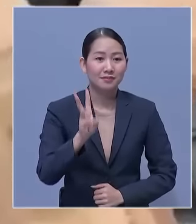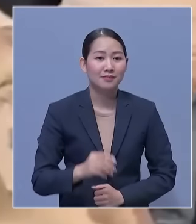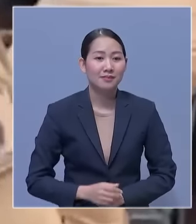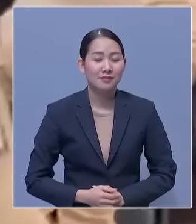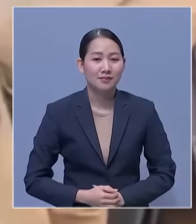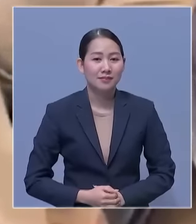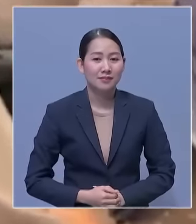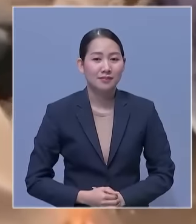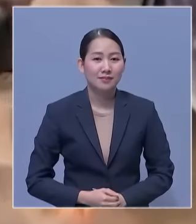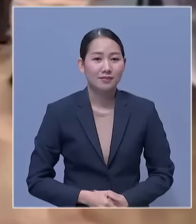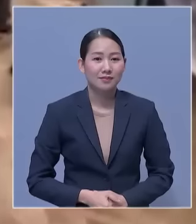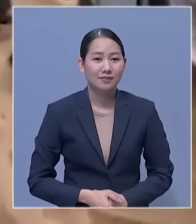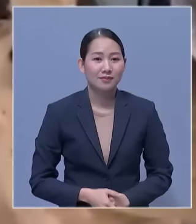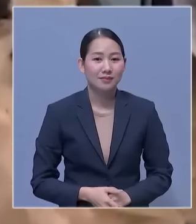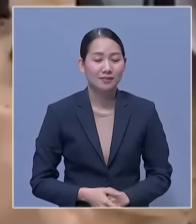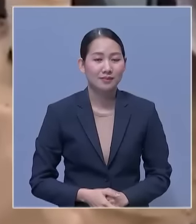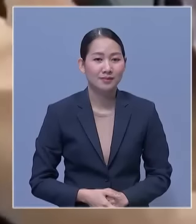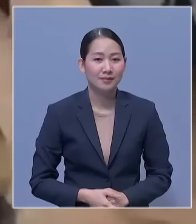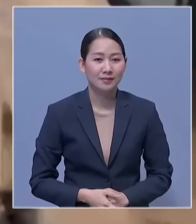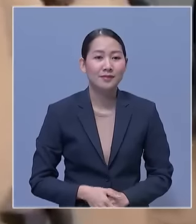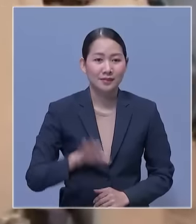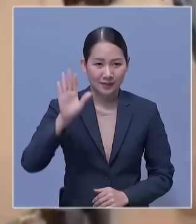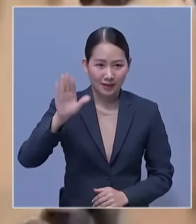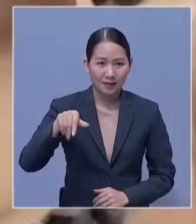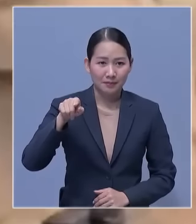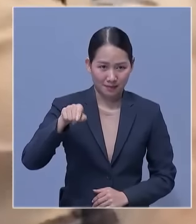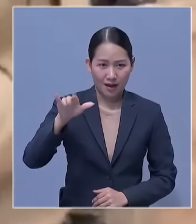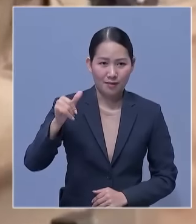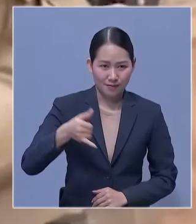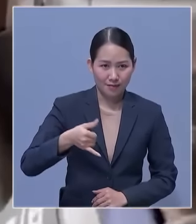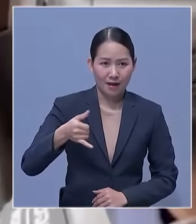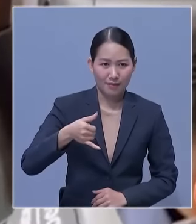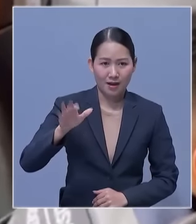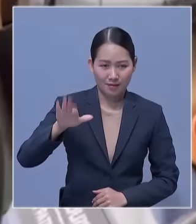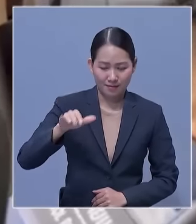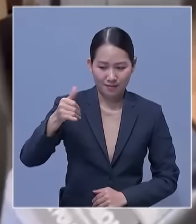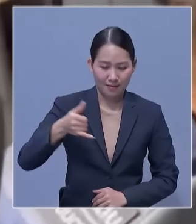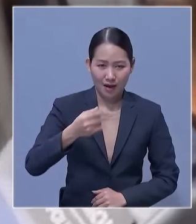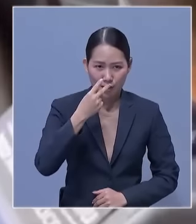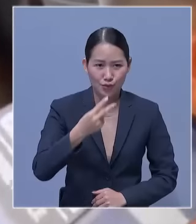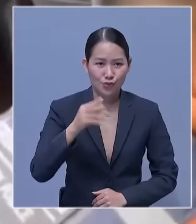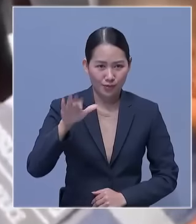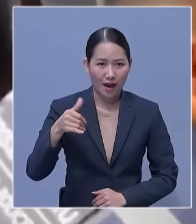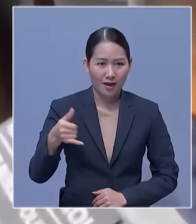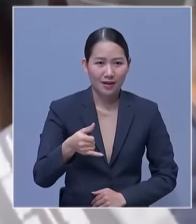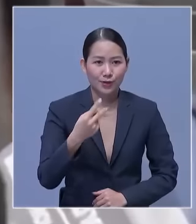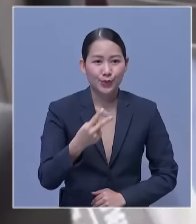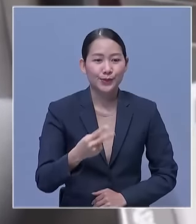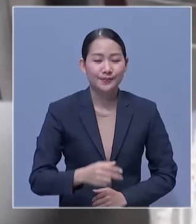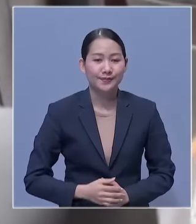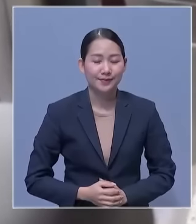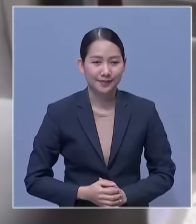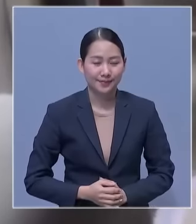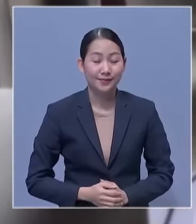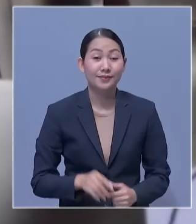15เฮ้ยเอาเอามันมายืนดูด้วยพนักงานใถหาหนี่ครับเป็นช่วงที่เจ้าหน้าที่ตำรวจเข้า